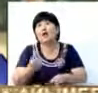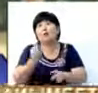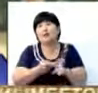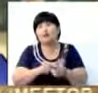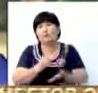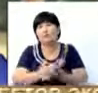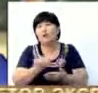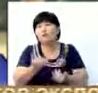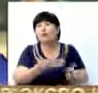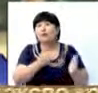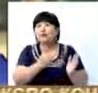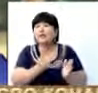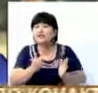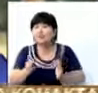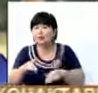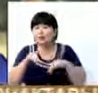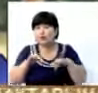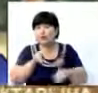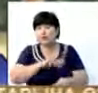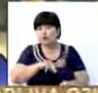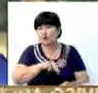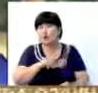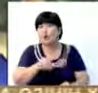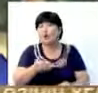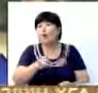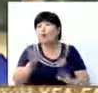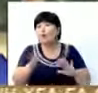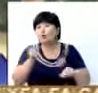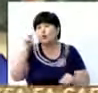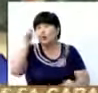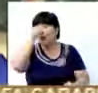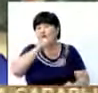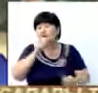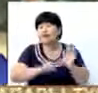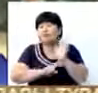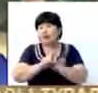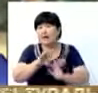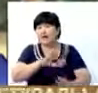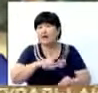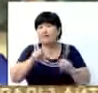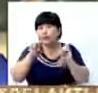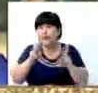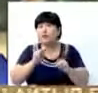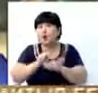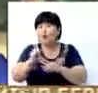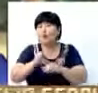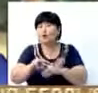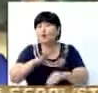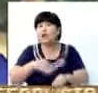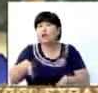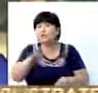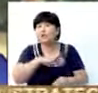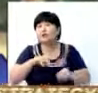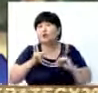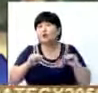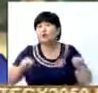өз кезекпен жүргізіліп жатқан жұмыс. Өткен оқу жылы барысынан бастап арнайы оқытулардан біздің